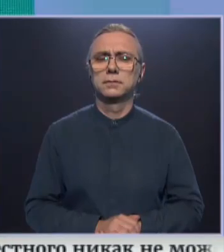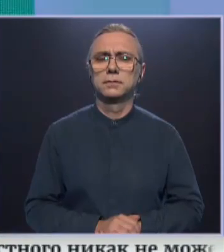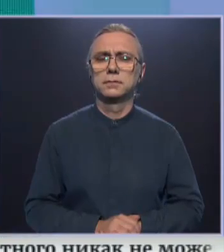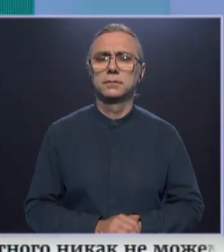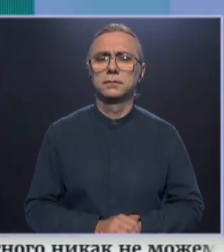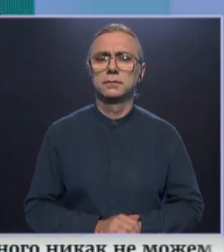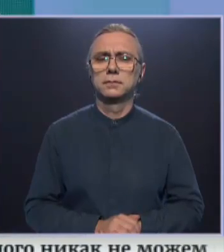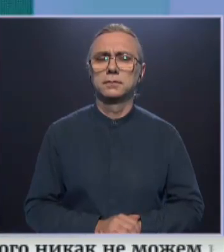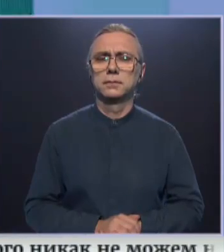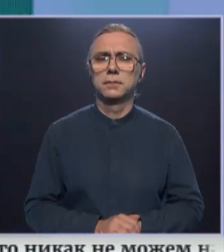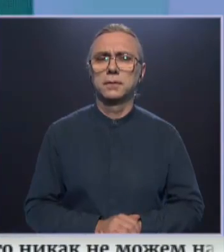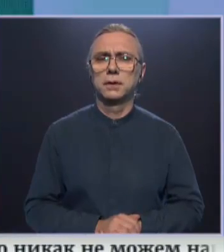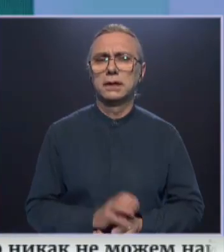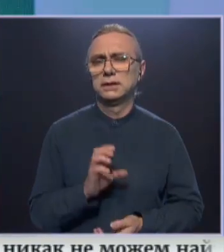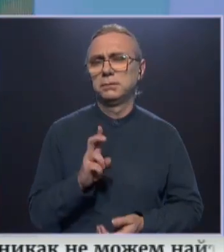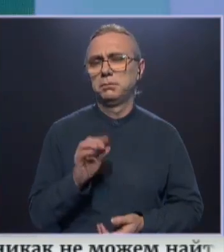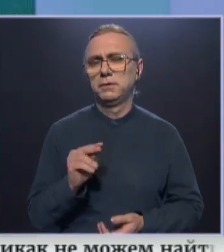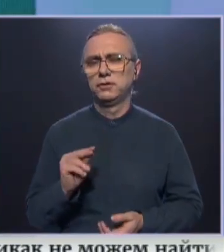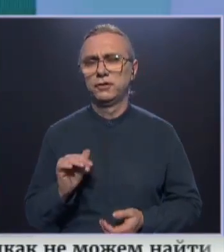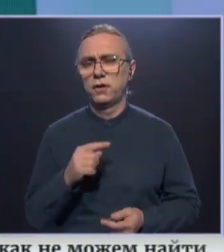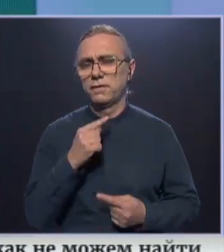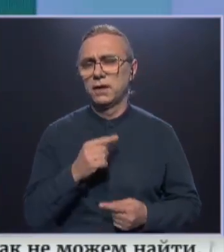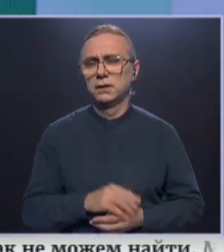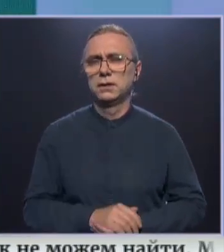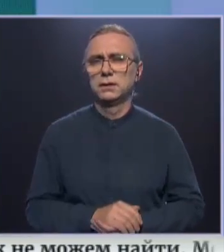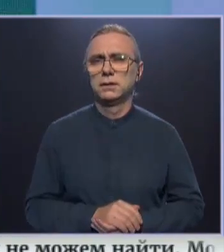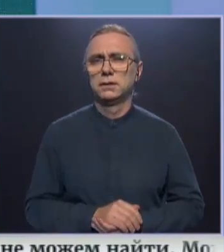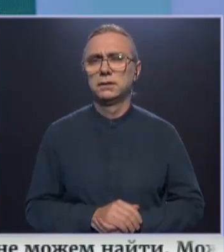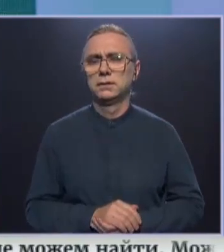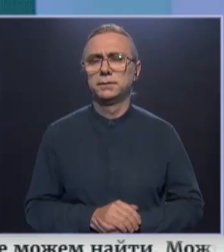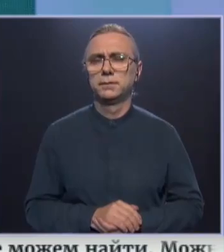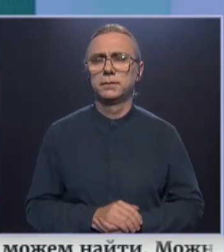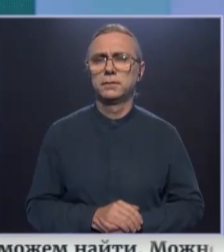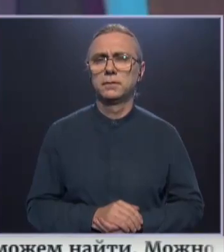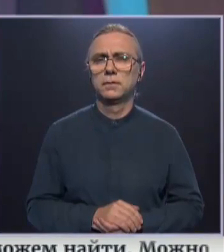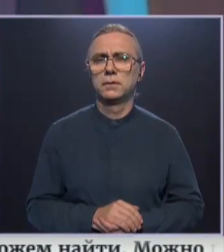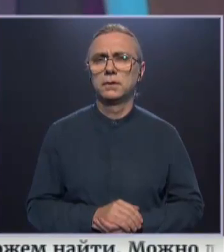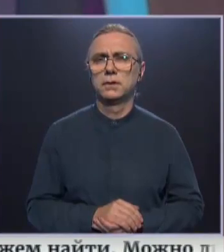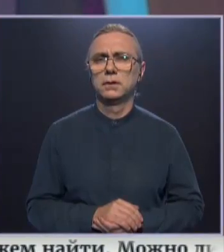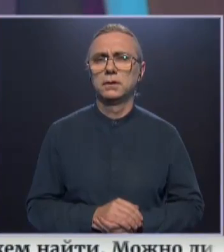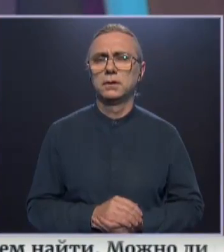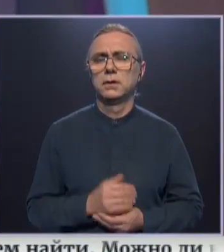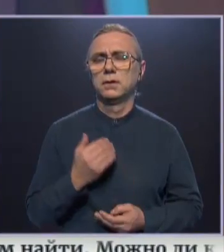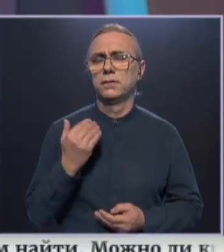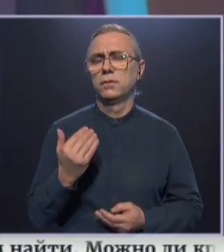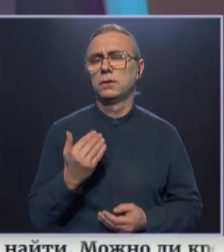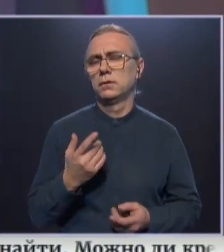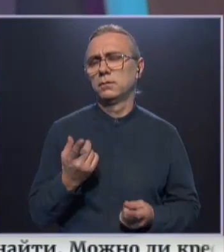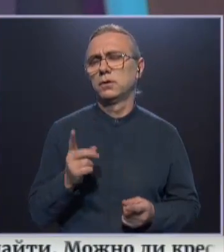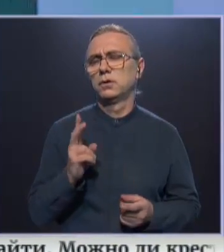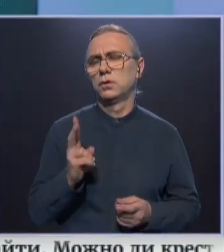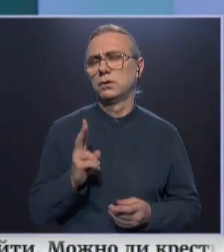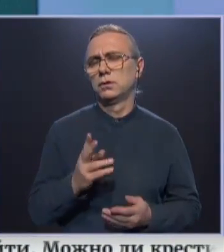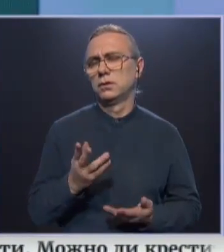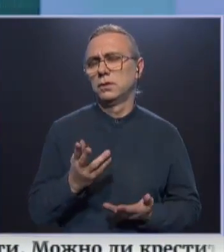Как прощать? Вот скажите, пожалуйста. Спасибо большое, мы вам очень сочувствуем. Самые искренние соболезнования.